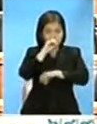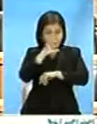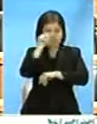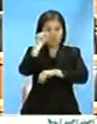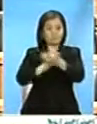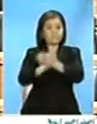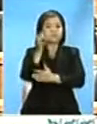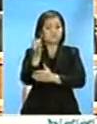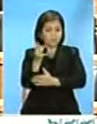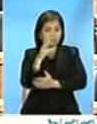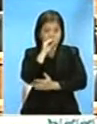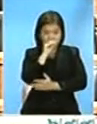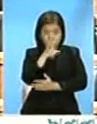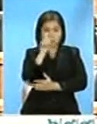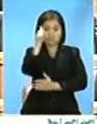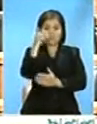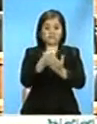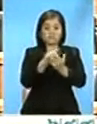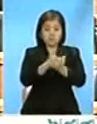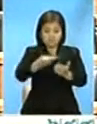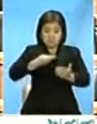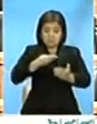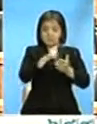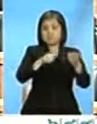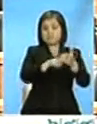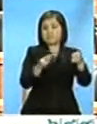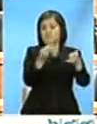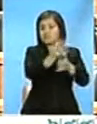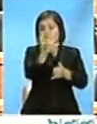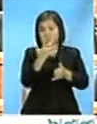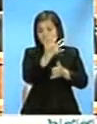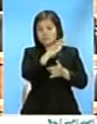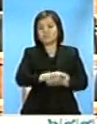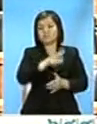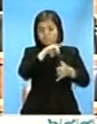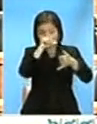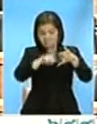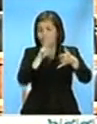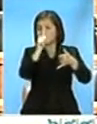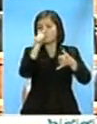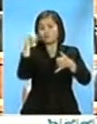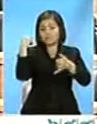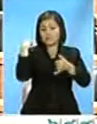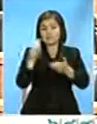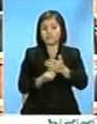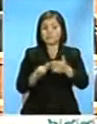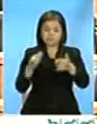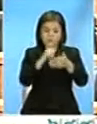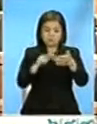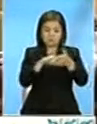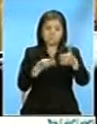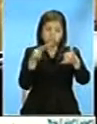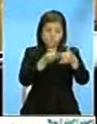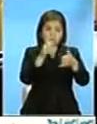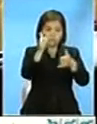ถูกต้องคืออะไรคุณให้เงินเขาก็ไม่เลือกคุณแล้วครับนะครับถ้าคุณไม่มีความดีเพียงพอ ครับ นะครับขอบคุณครับ ขอบคุณครับ